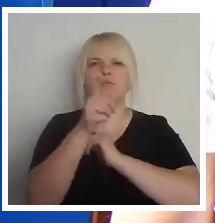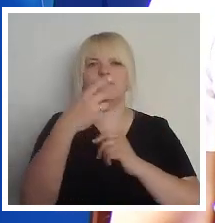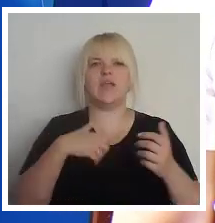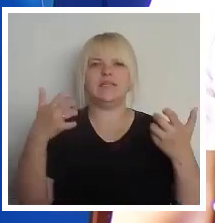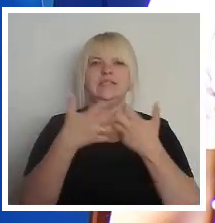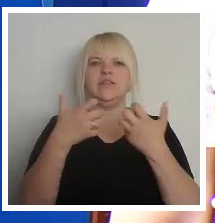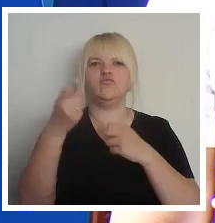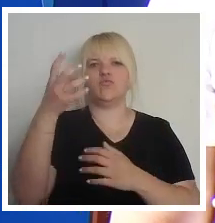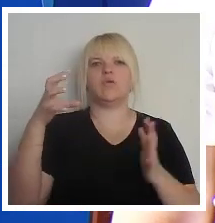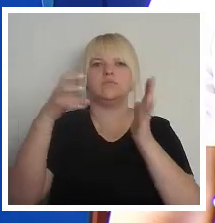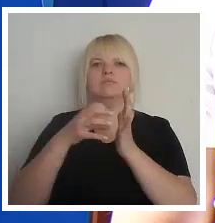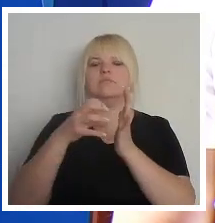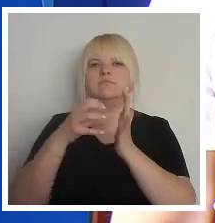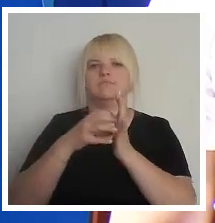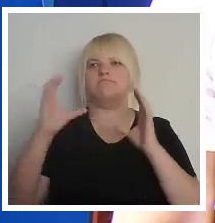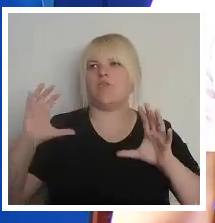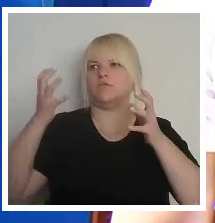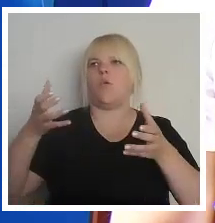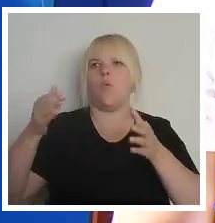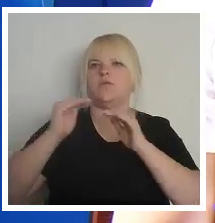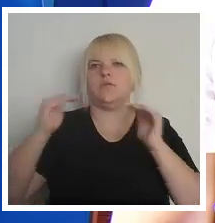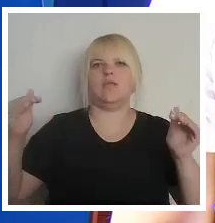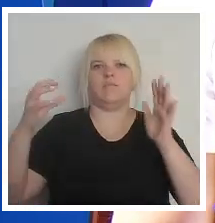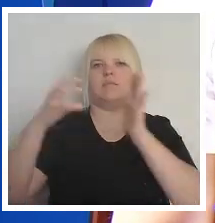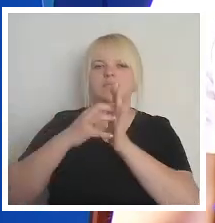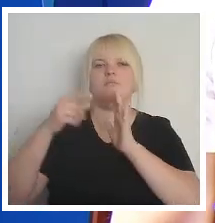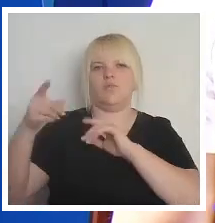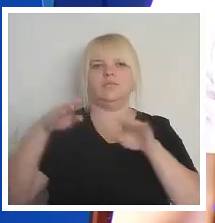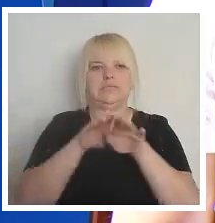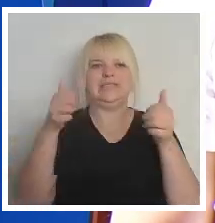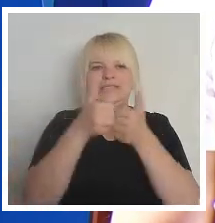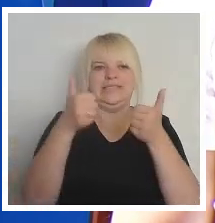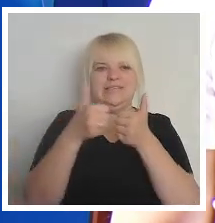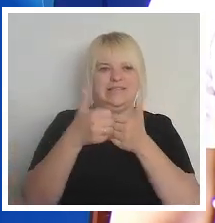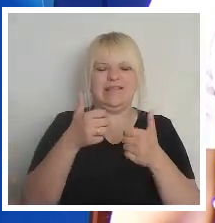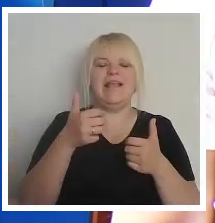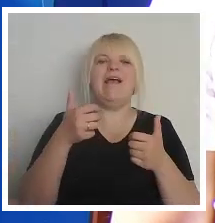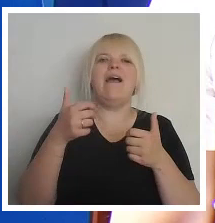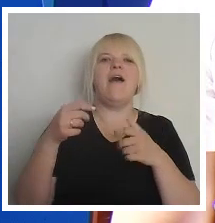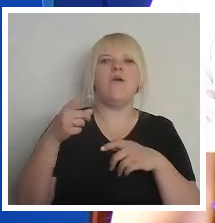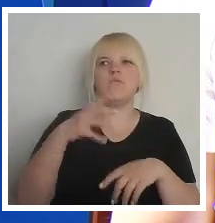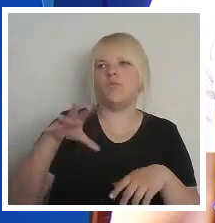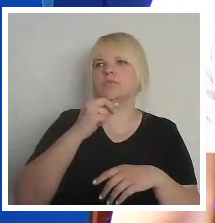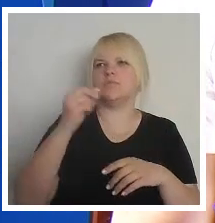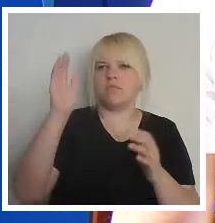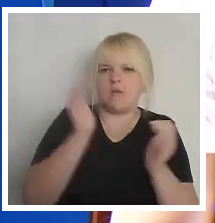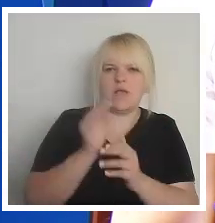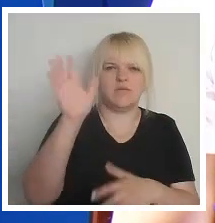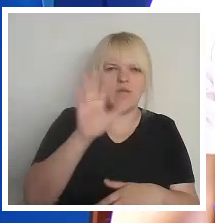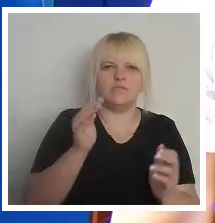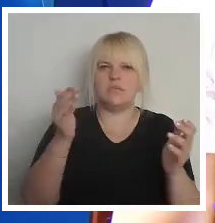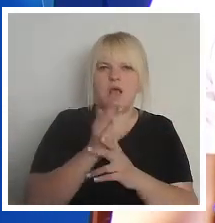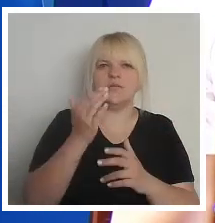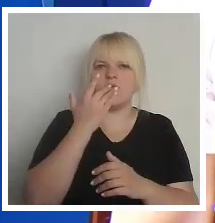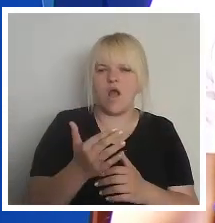zīmolu. Un, protams, mums kā mazai valstī, vēl mazākā valodā, tas ir